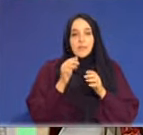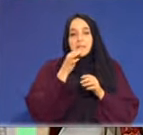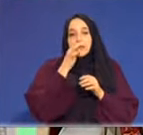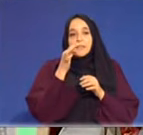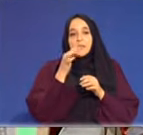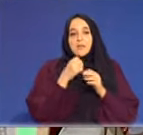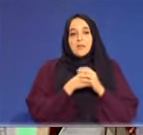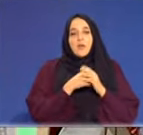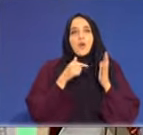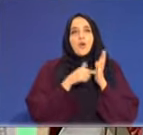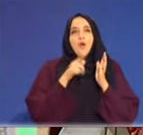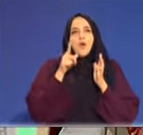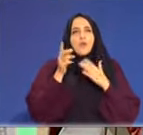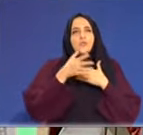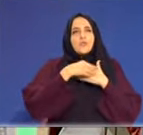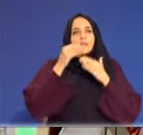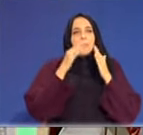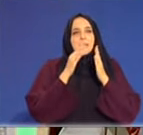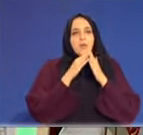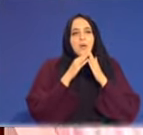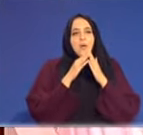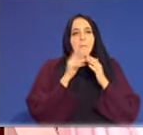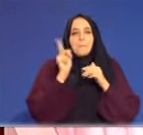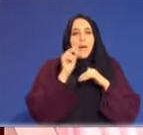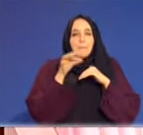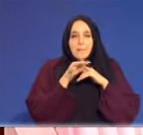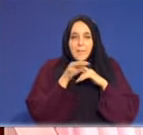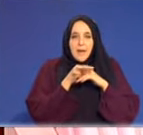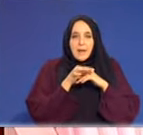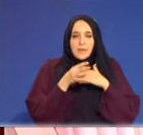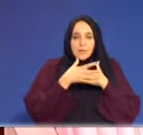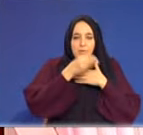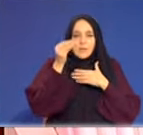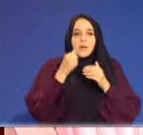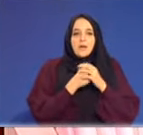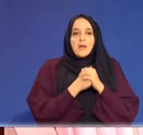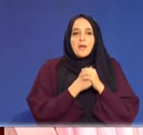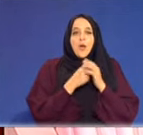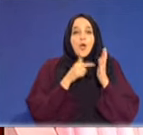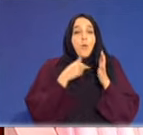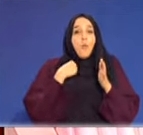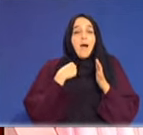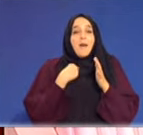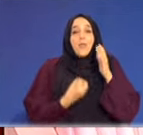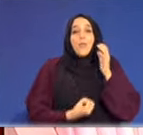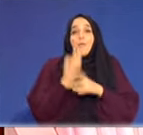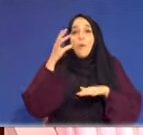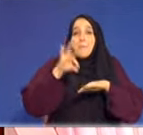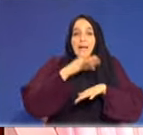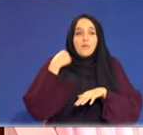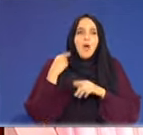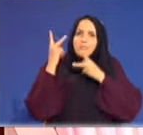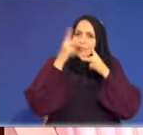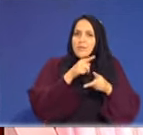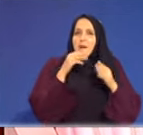تاعو رحل معاهم، كان شاب مش متزوج. اها نعم. كي جيت أنا عرفت مثل هذا الدار يعني